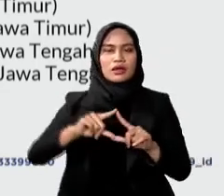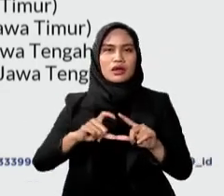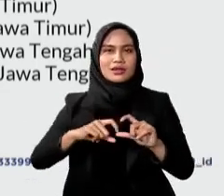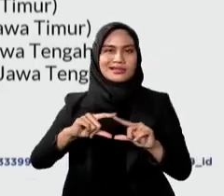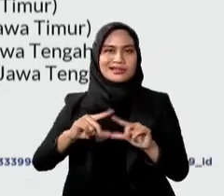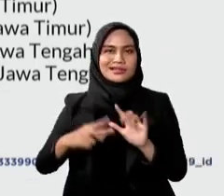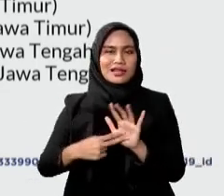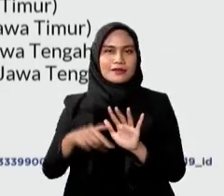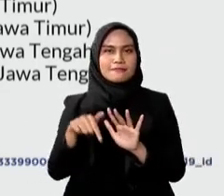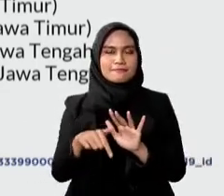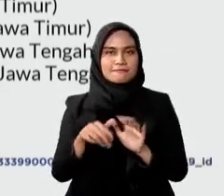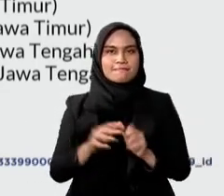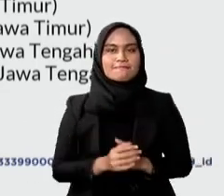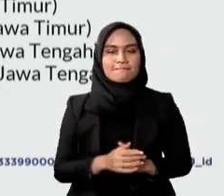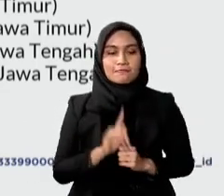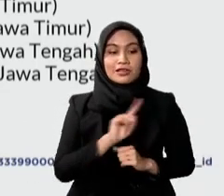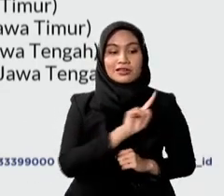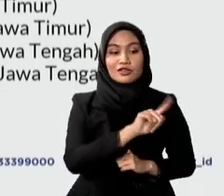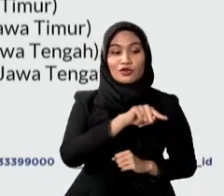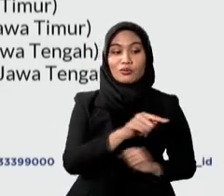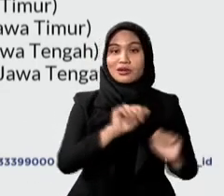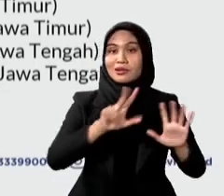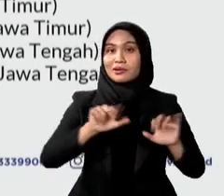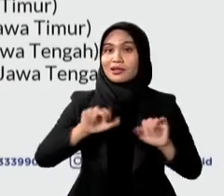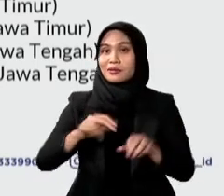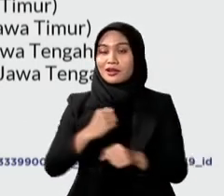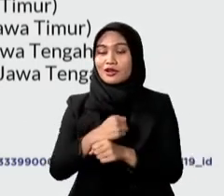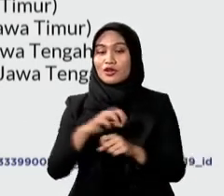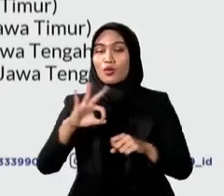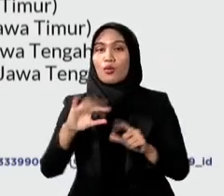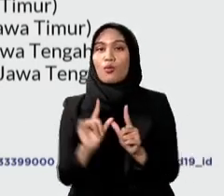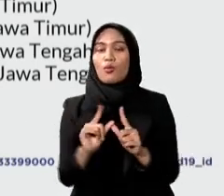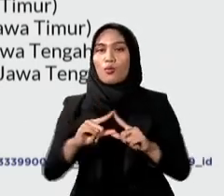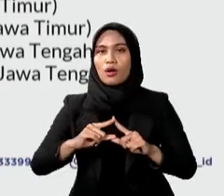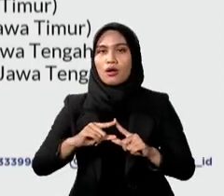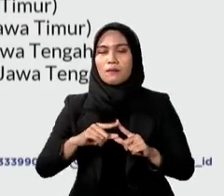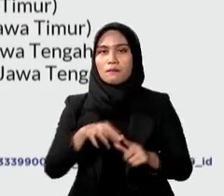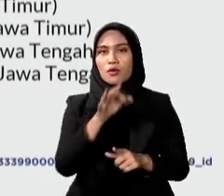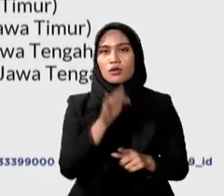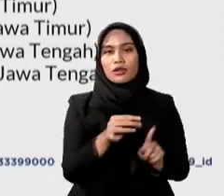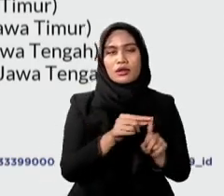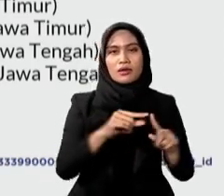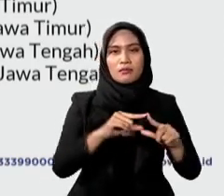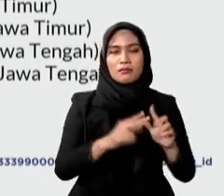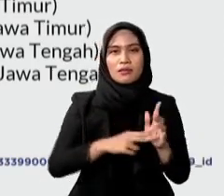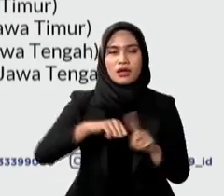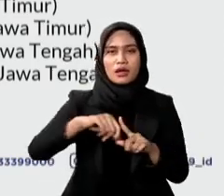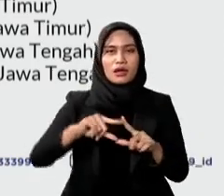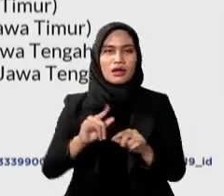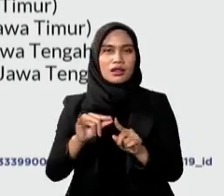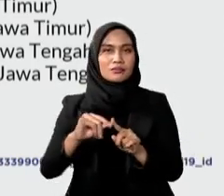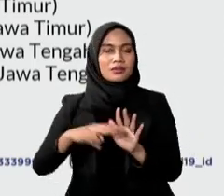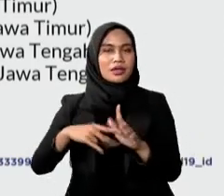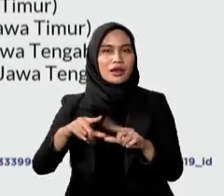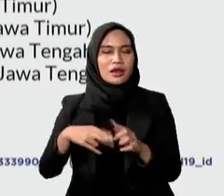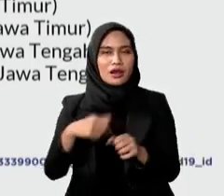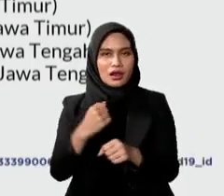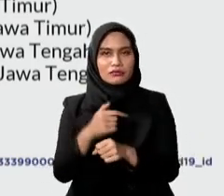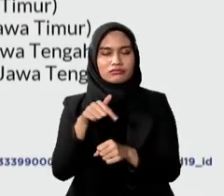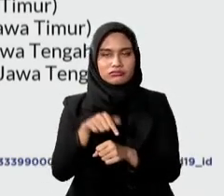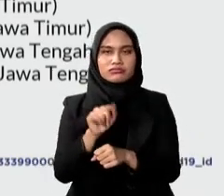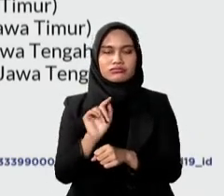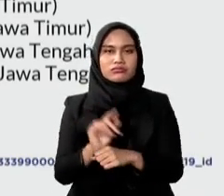1,88 adalah Goa di Sulawesi Selatan, Kota Pangkal Pinang di Kepulauan Bangka Belitung, dan Lampung Selatan di